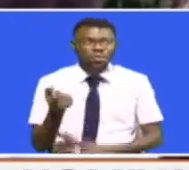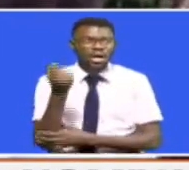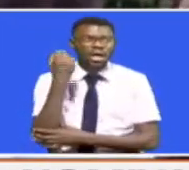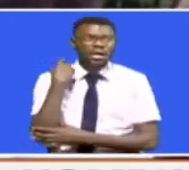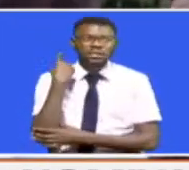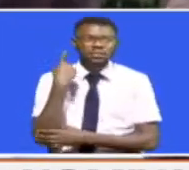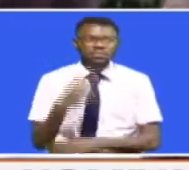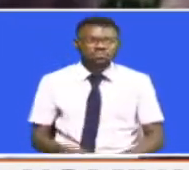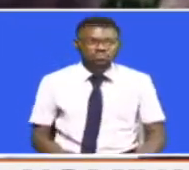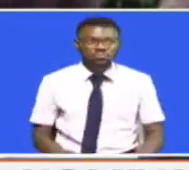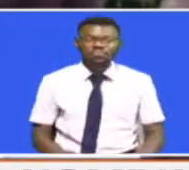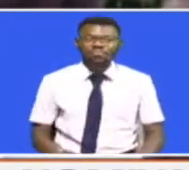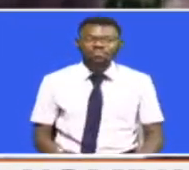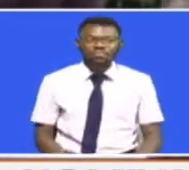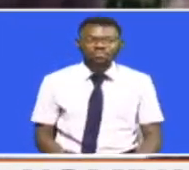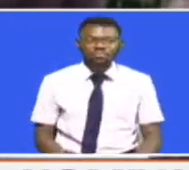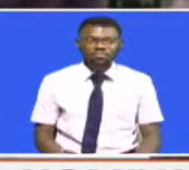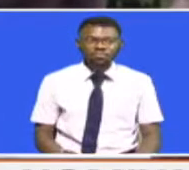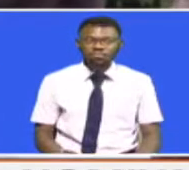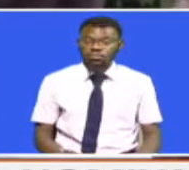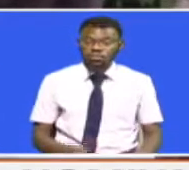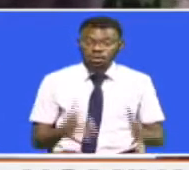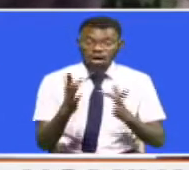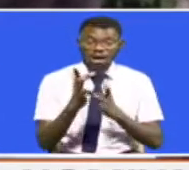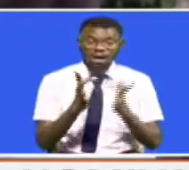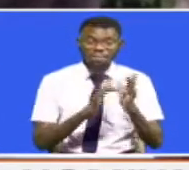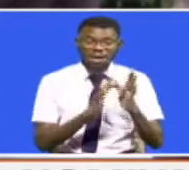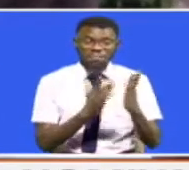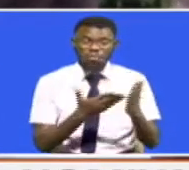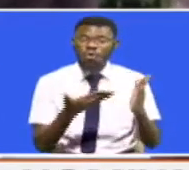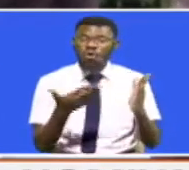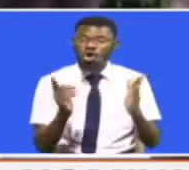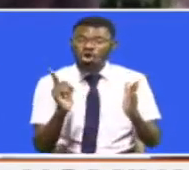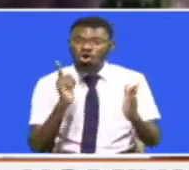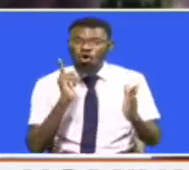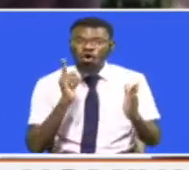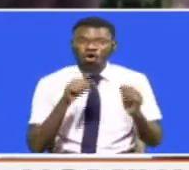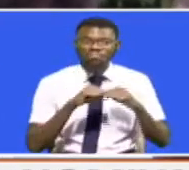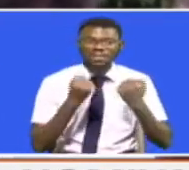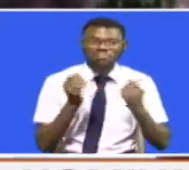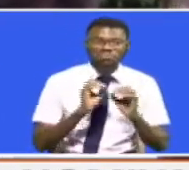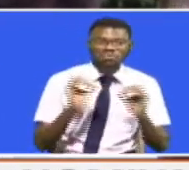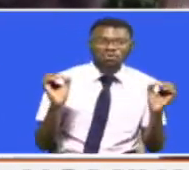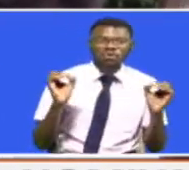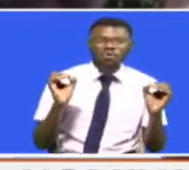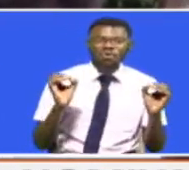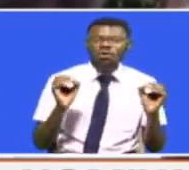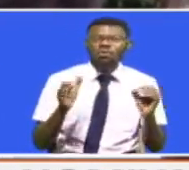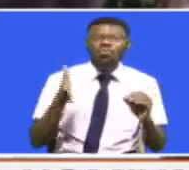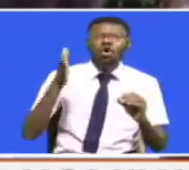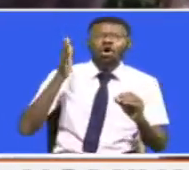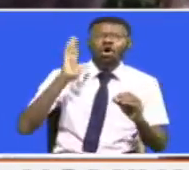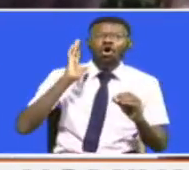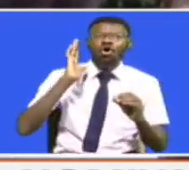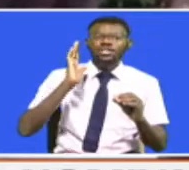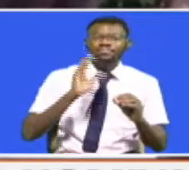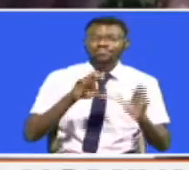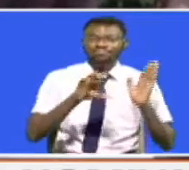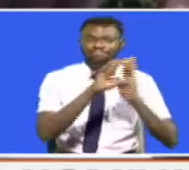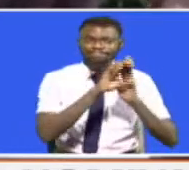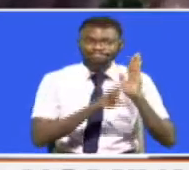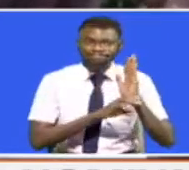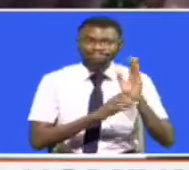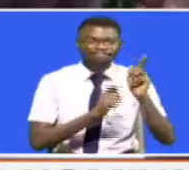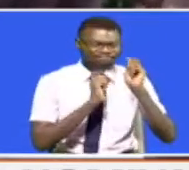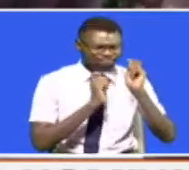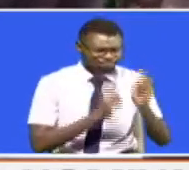without going against the norms in the Bible, without transgressing God's commandments. And therefore, it is possible, therefore,